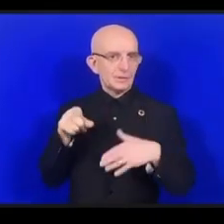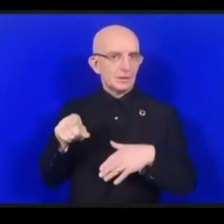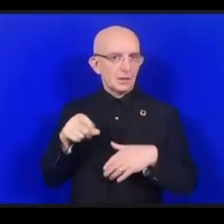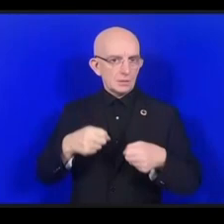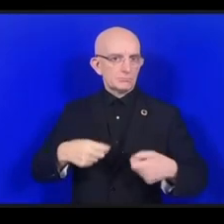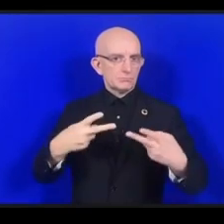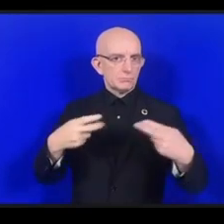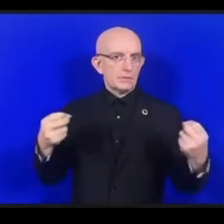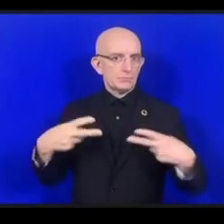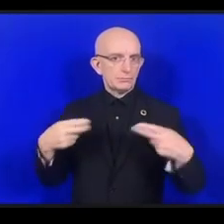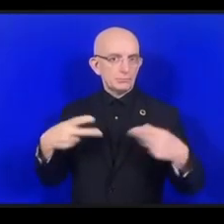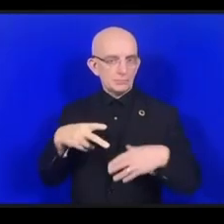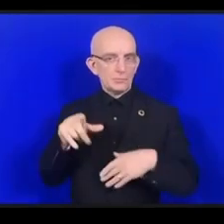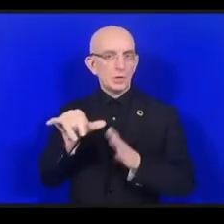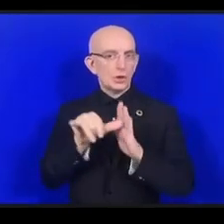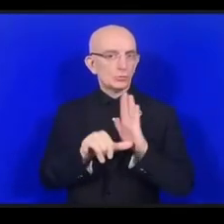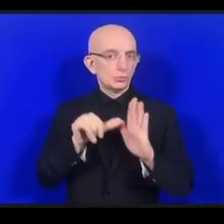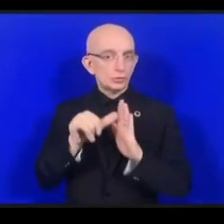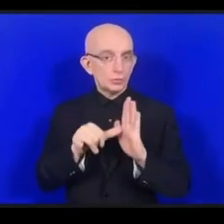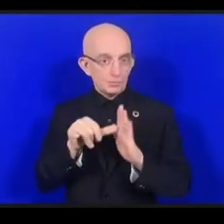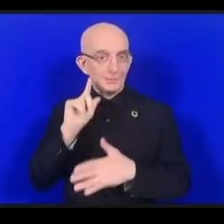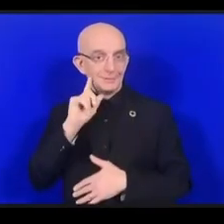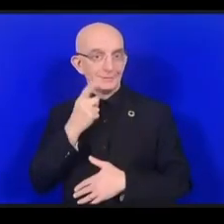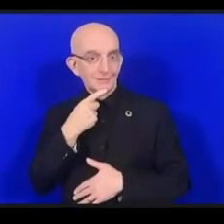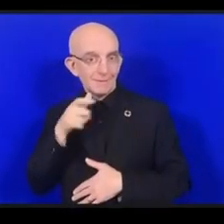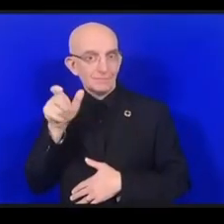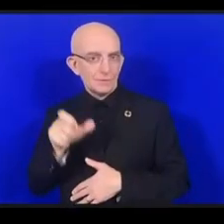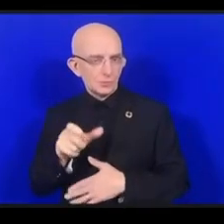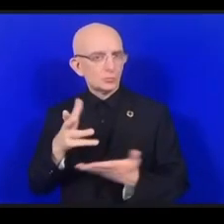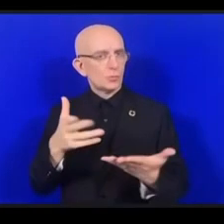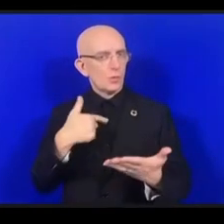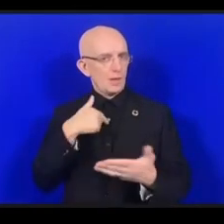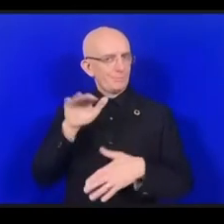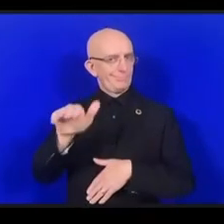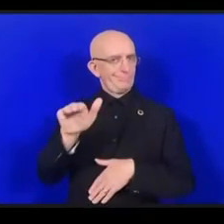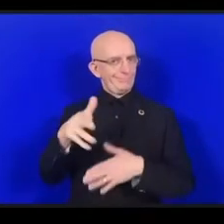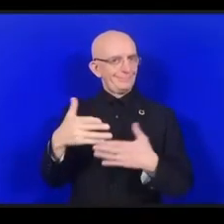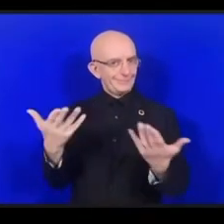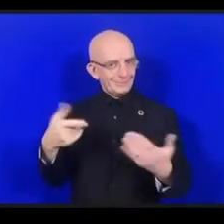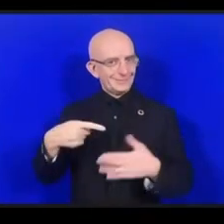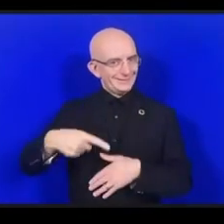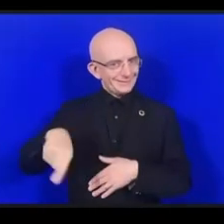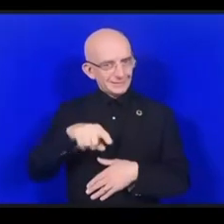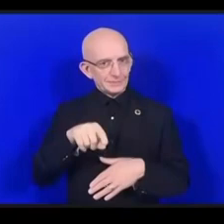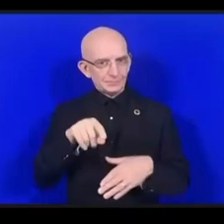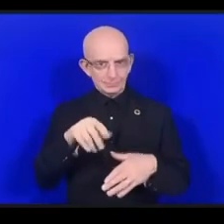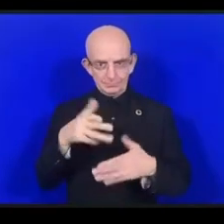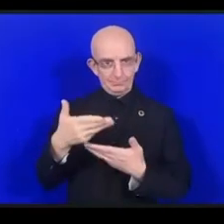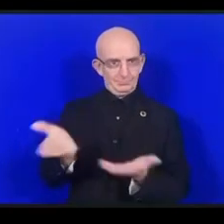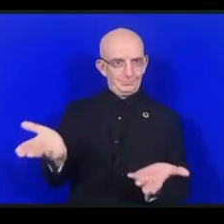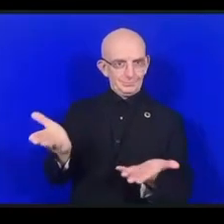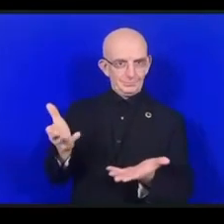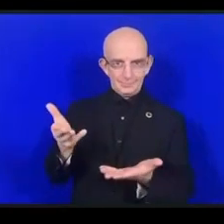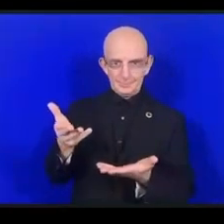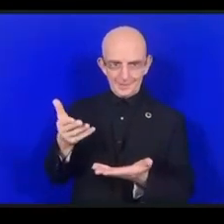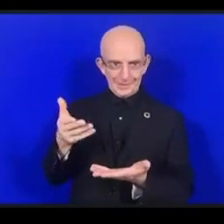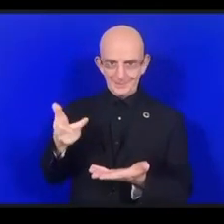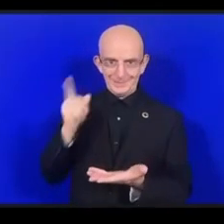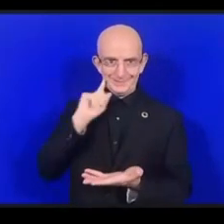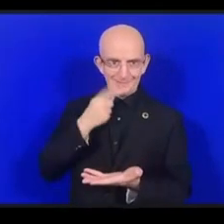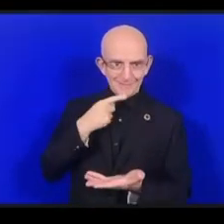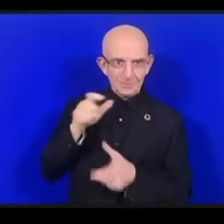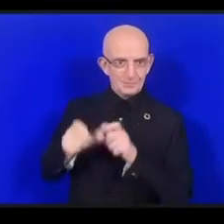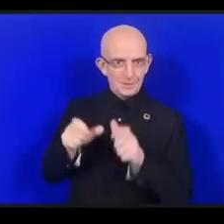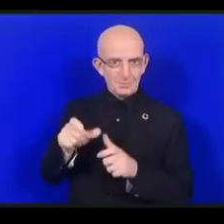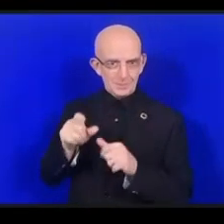造这些新的应用的。我 刚才强调您强调这一点，我们重点看